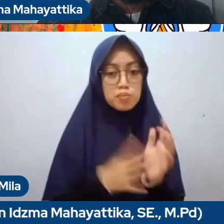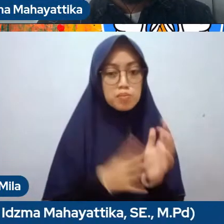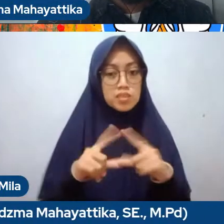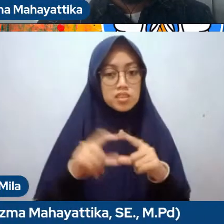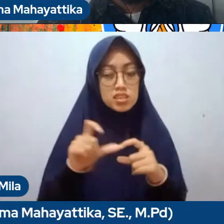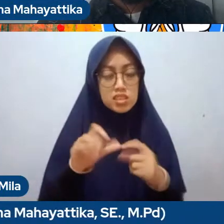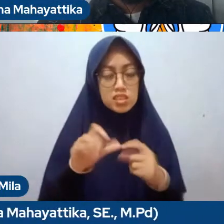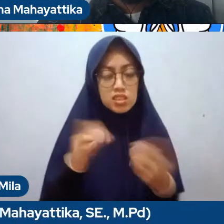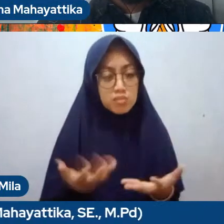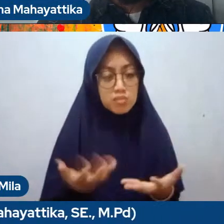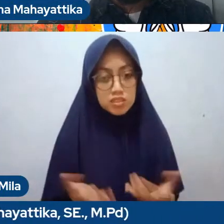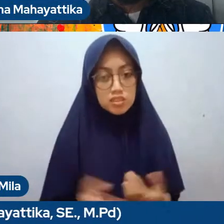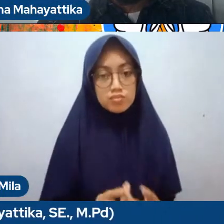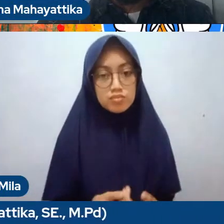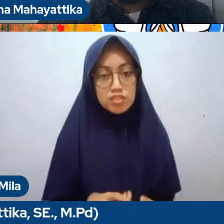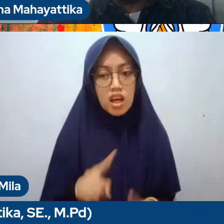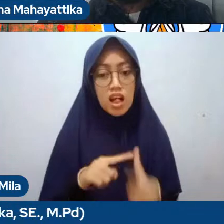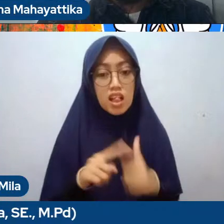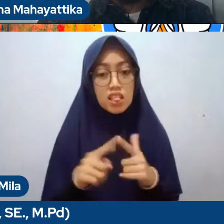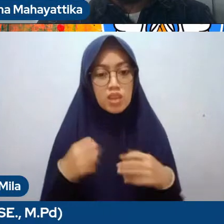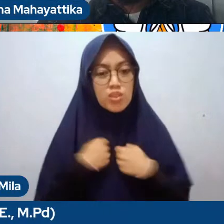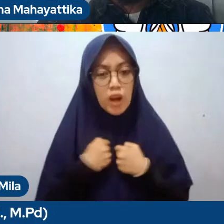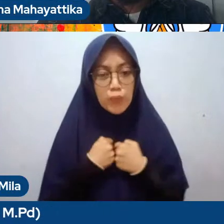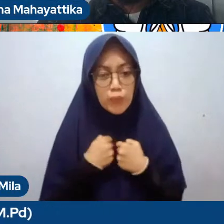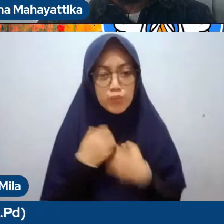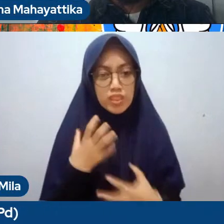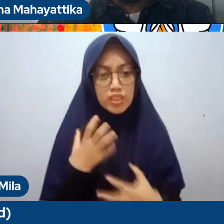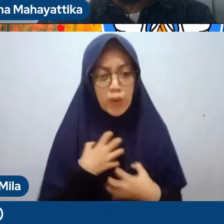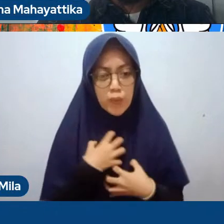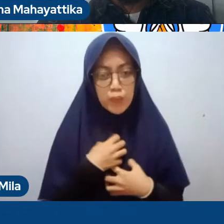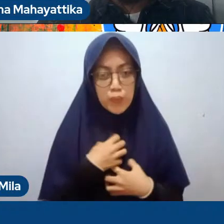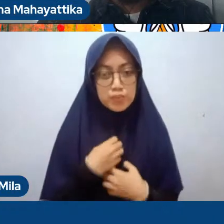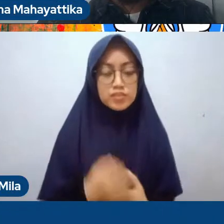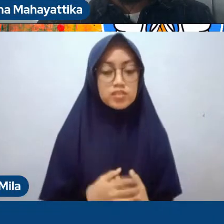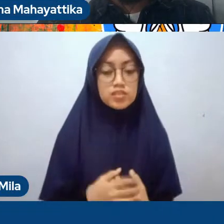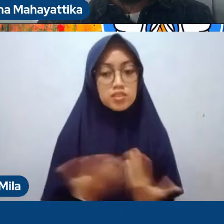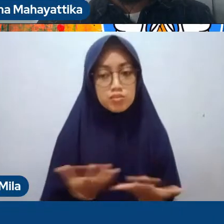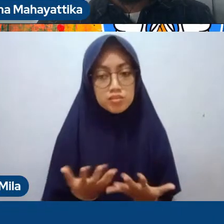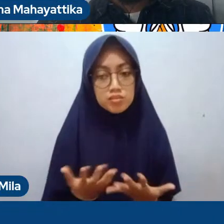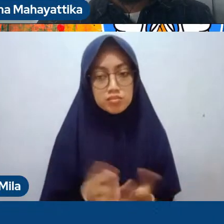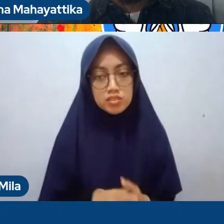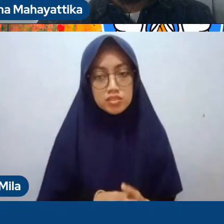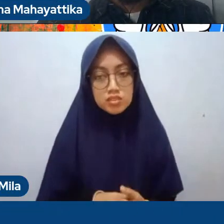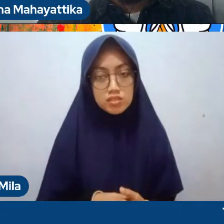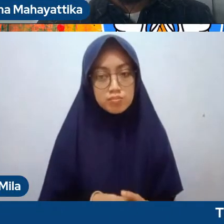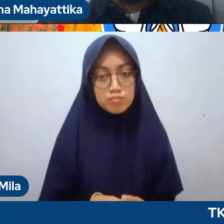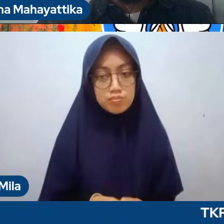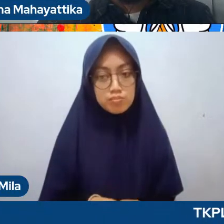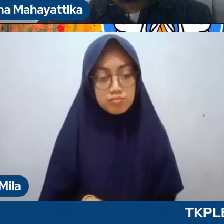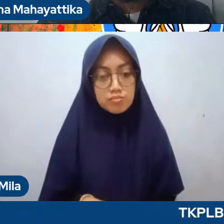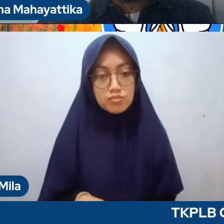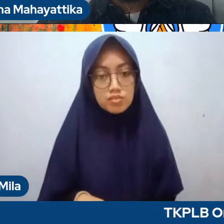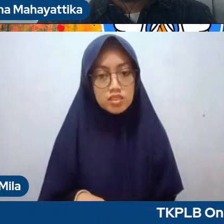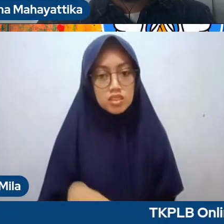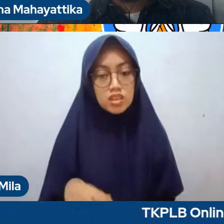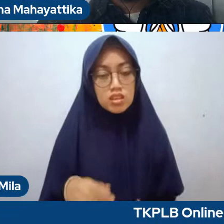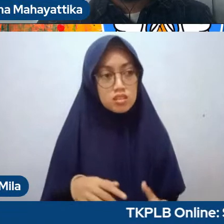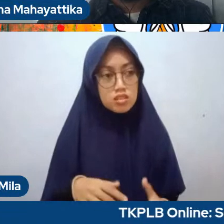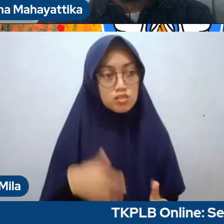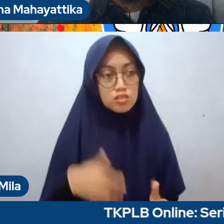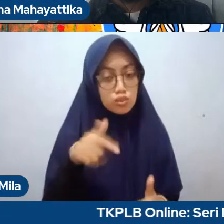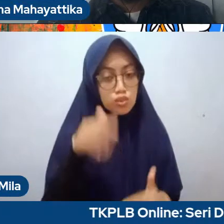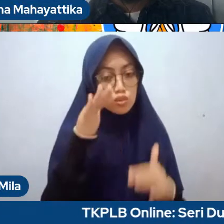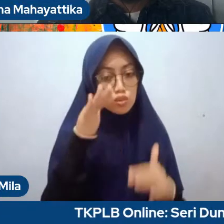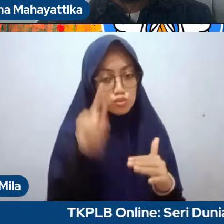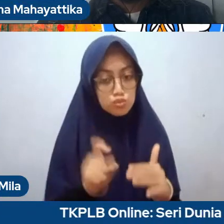dia takut gitu kan, jadi itu yang perlu kita telusuri seperti apa. Nah, itunya diturunkan, baru